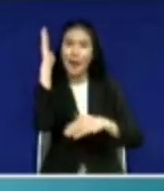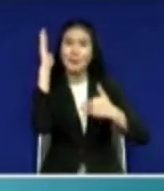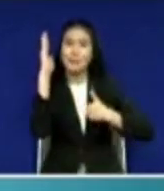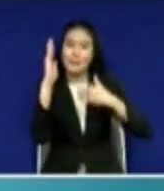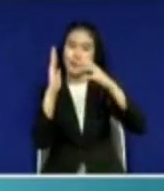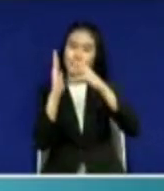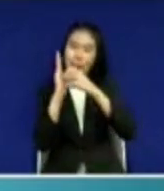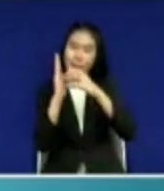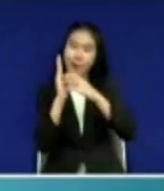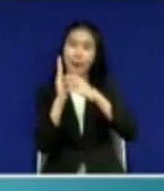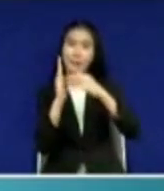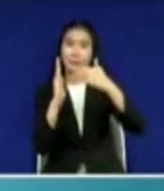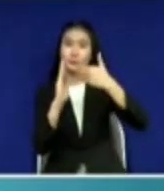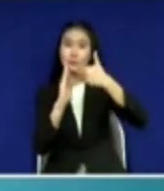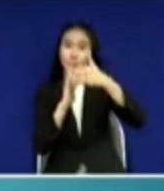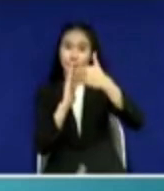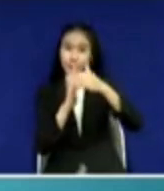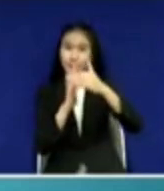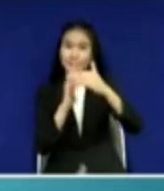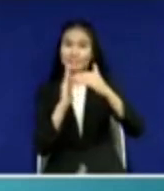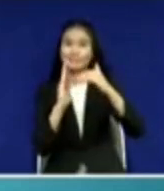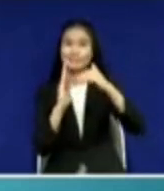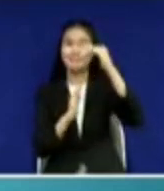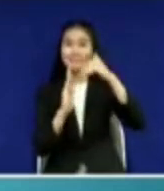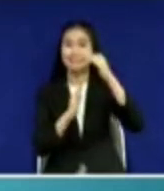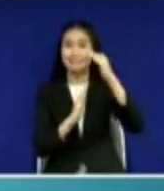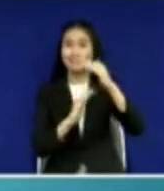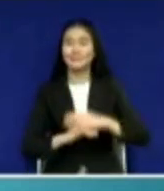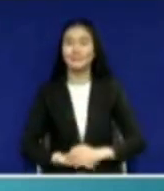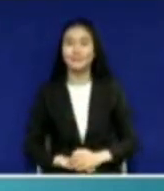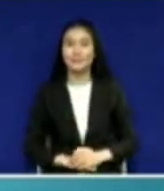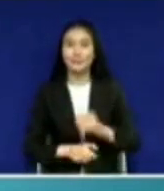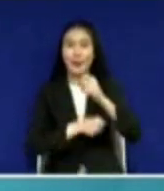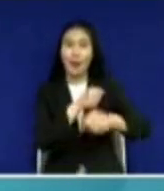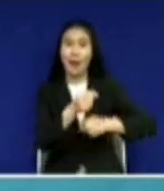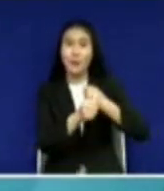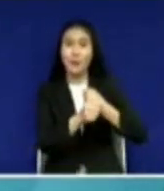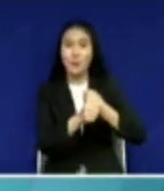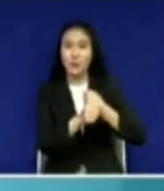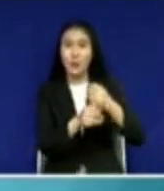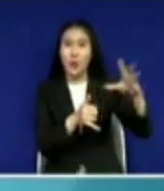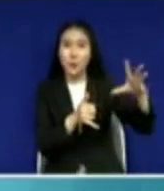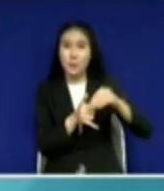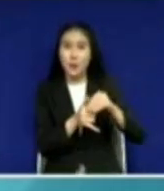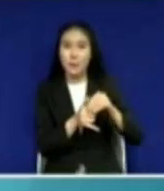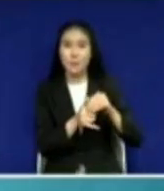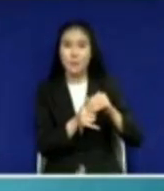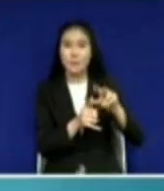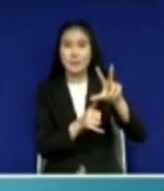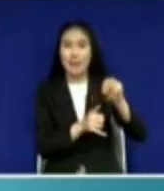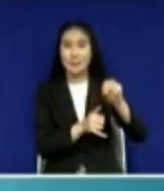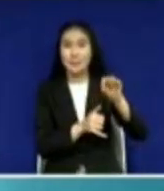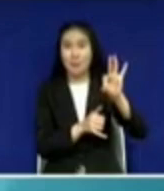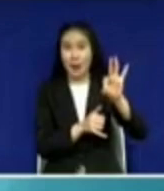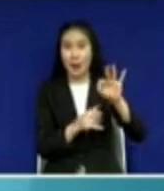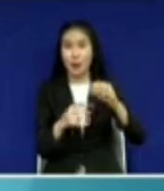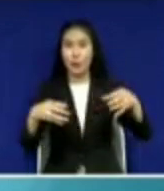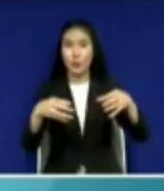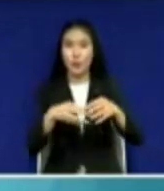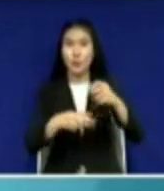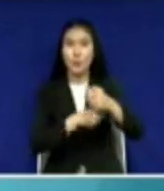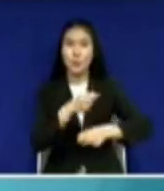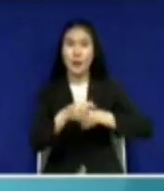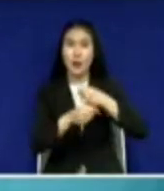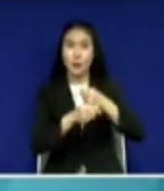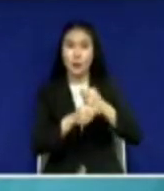คกลางภาคตะวันออกเฉียงเหนือแล้วก็ภาคเหนือค่ะอายุเฉลี่ยอยู่ที่39ปีโดยกลุ่มอายุที่มีผู้ติ